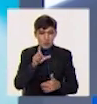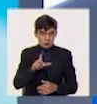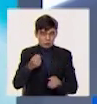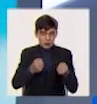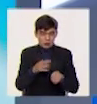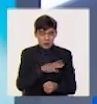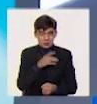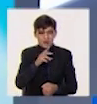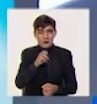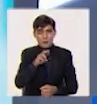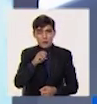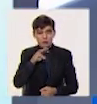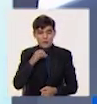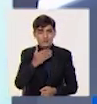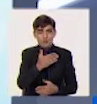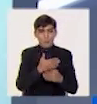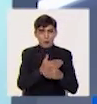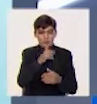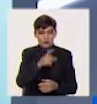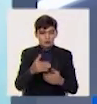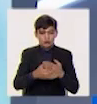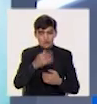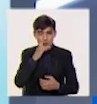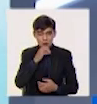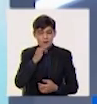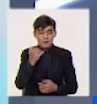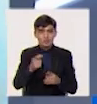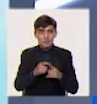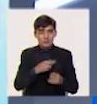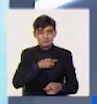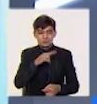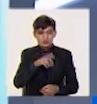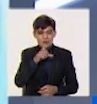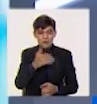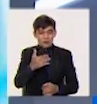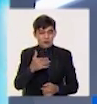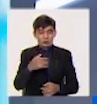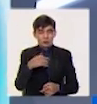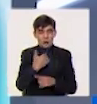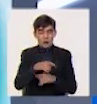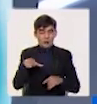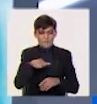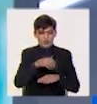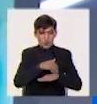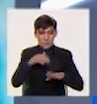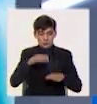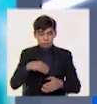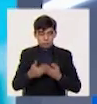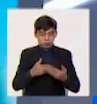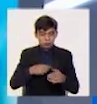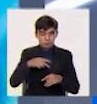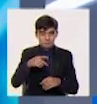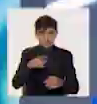көлігін тізгіндеген Қабатовтың көмекшісі жазаланбайды. Сөздерінше қайтыс болған азамат жолдың бетіне шығып кетіп ереже бұзған